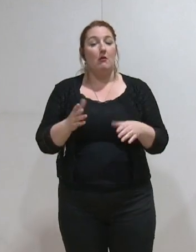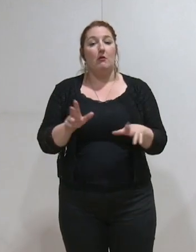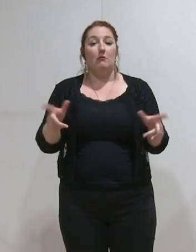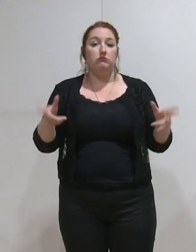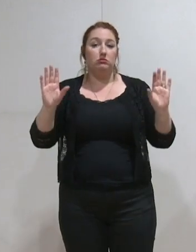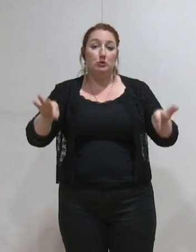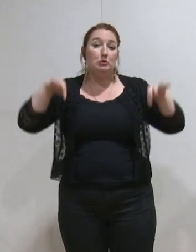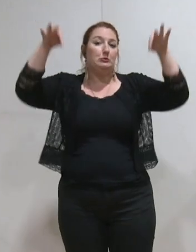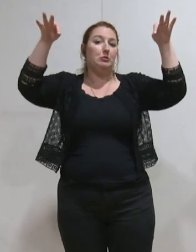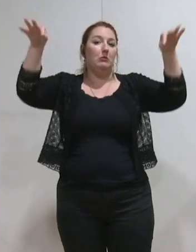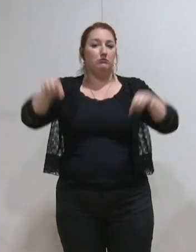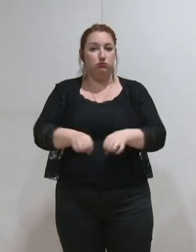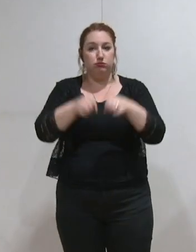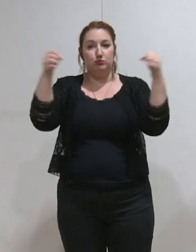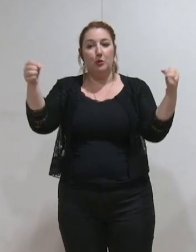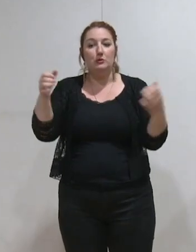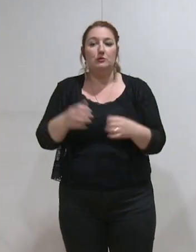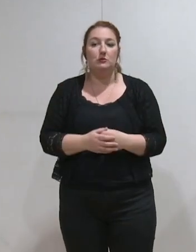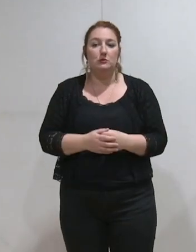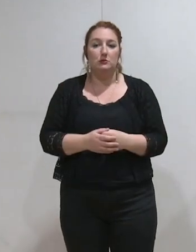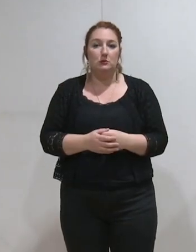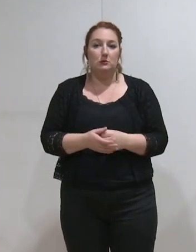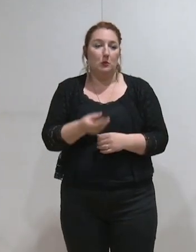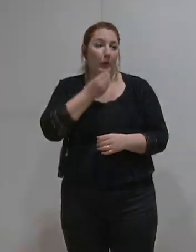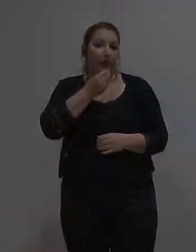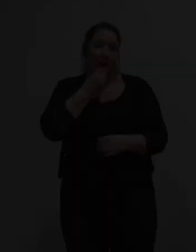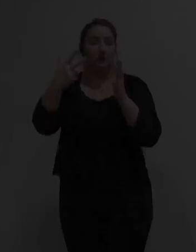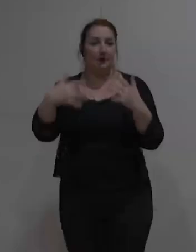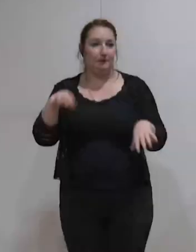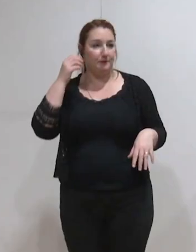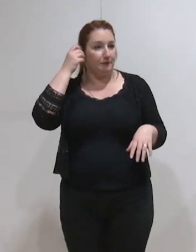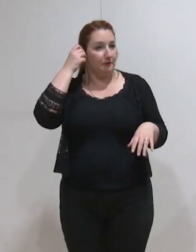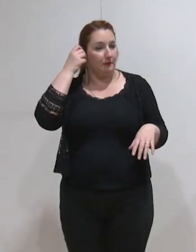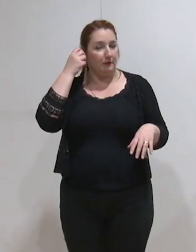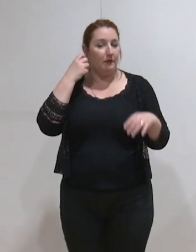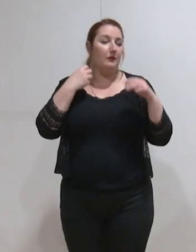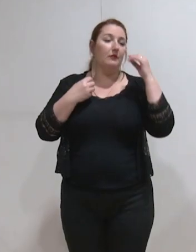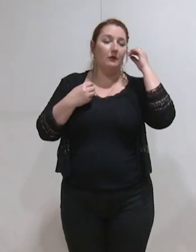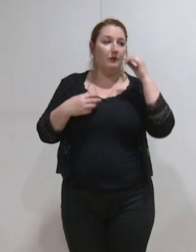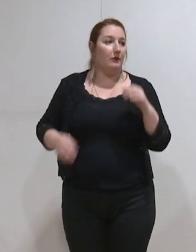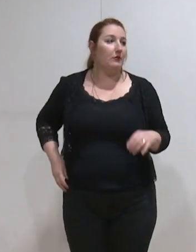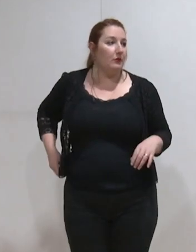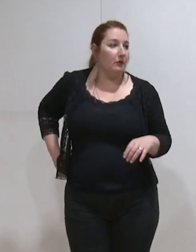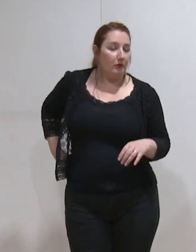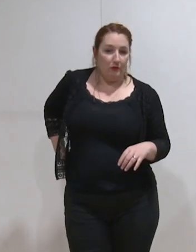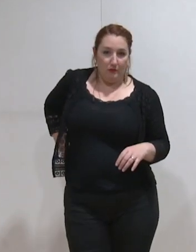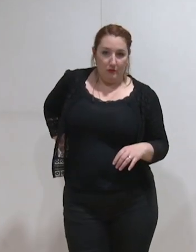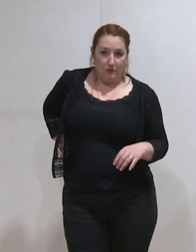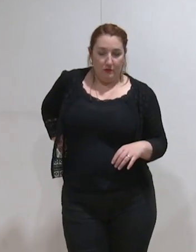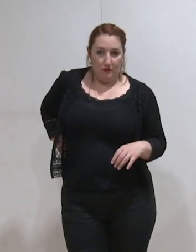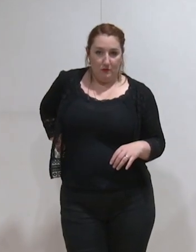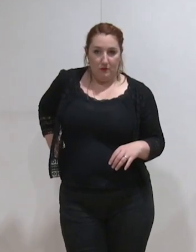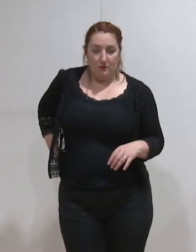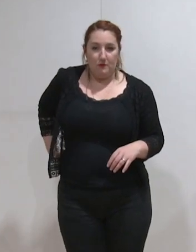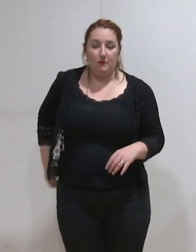séance du conseil pour faire la pause du dîner la délibération numéro 9